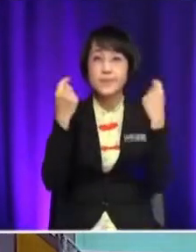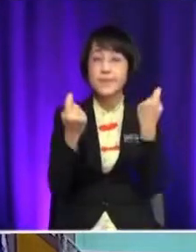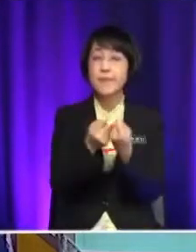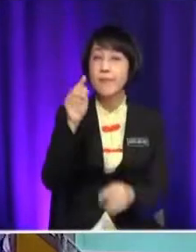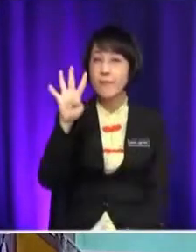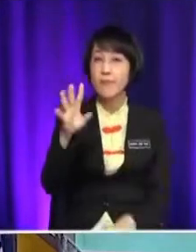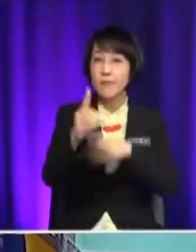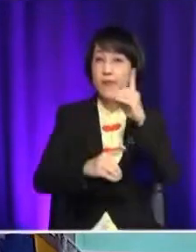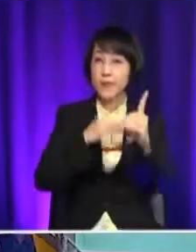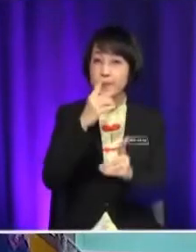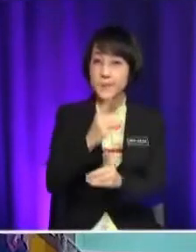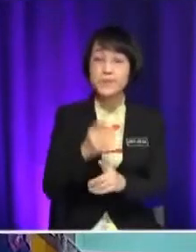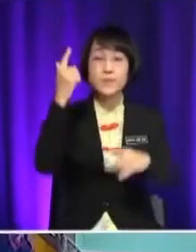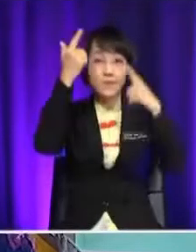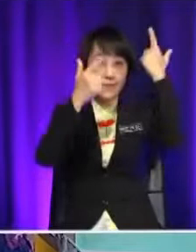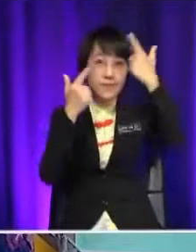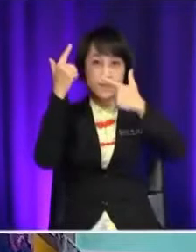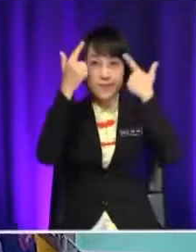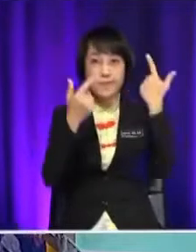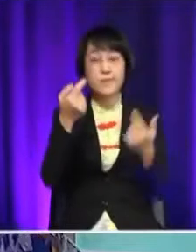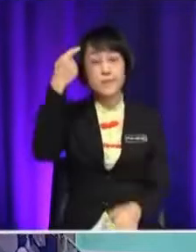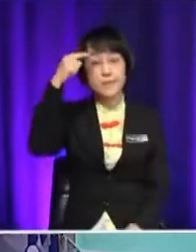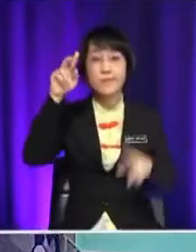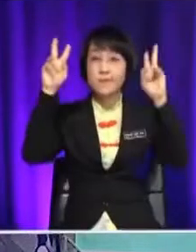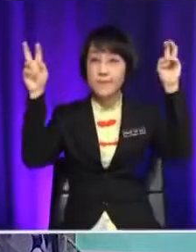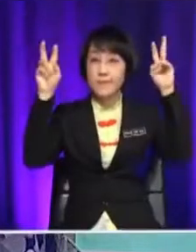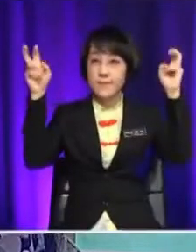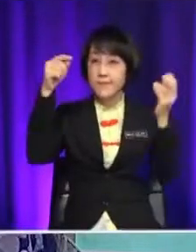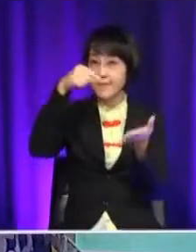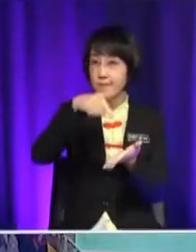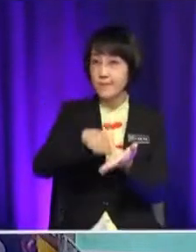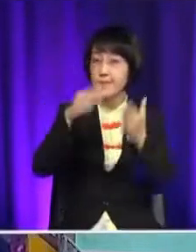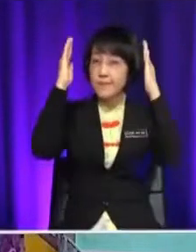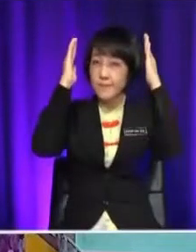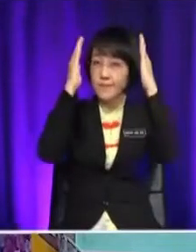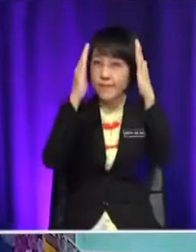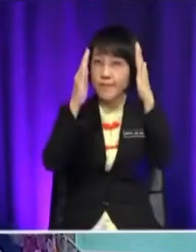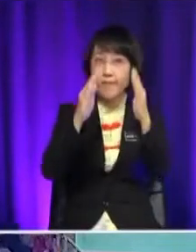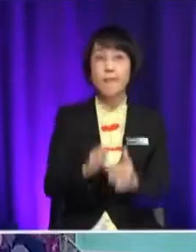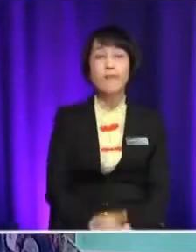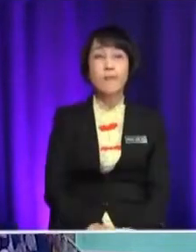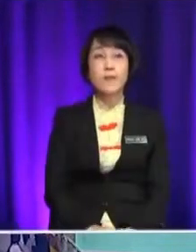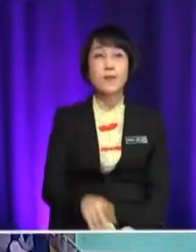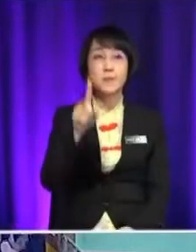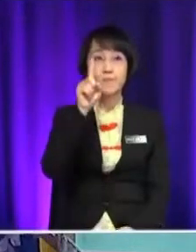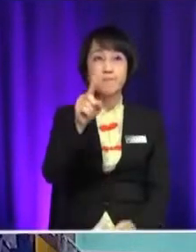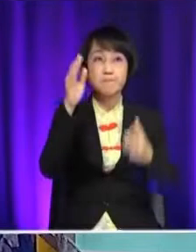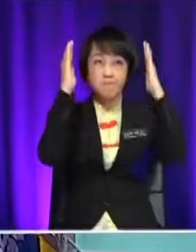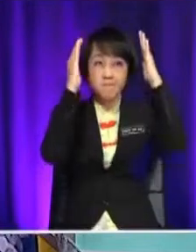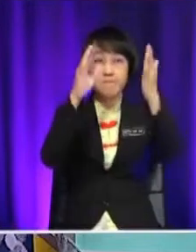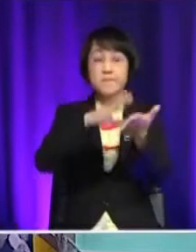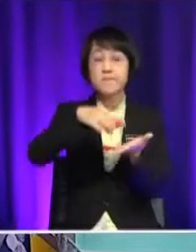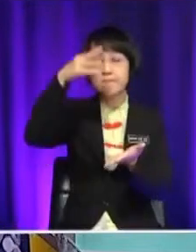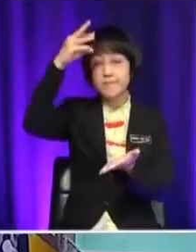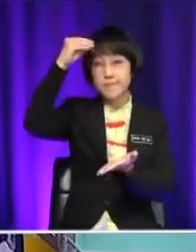dunia pelancongan. Jadi untuk tajuk ini saya fokuskan kepada satu fokus pembelajaran. Tapi